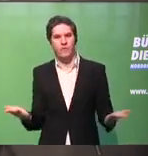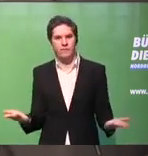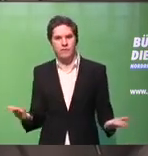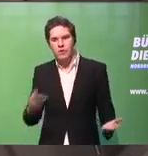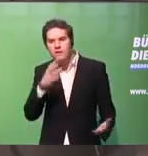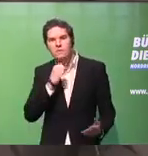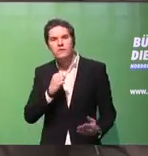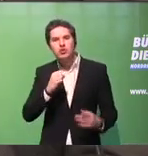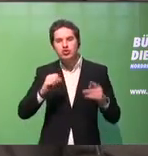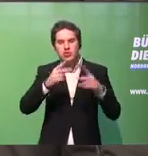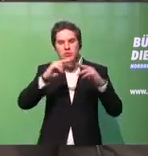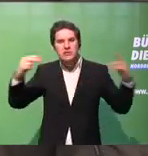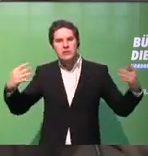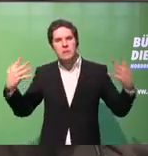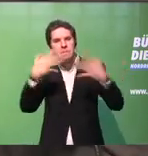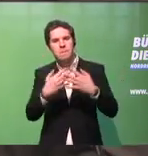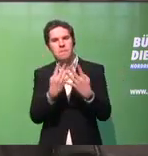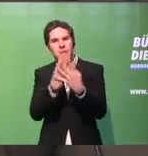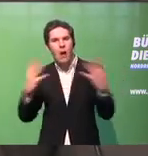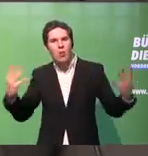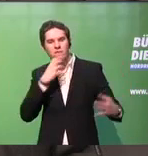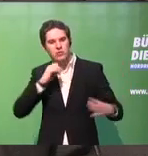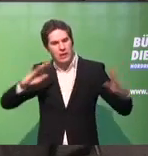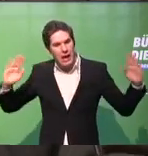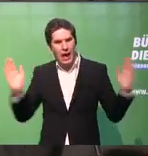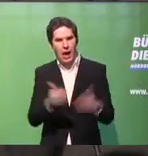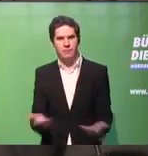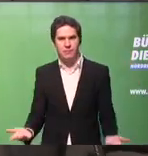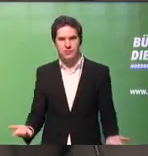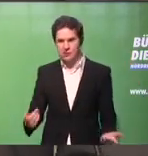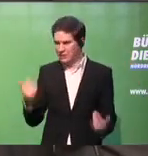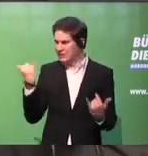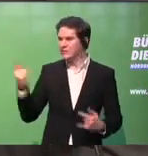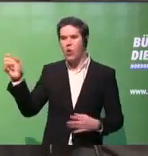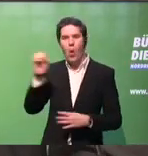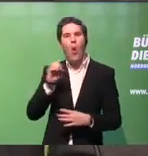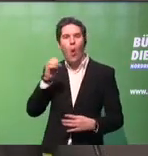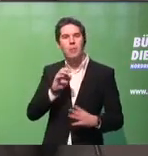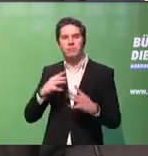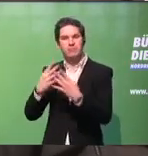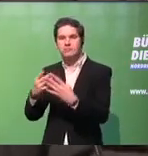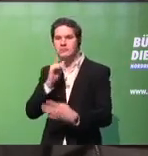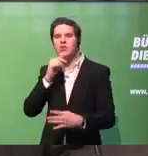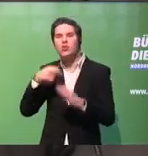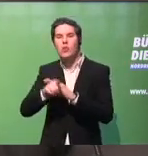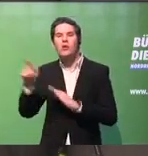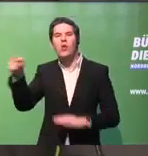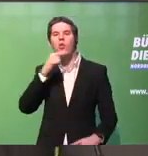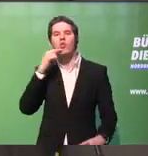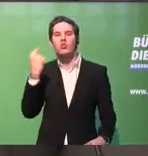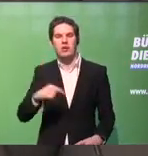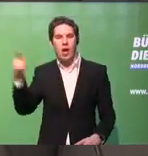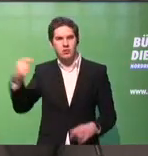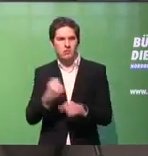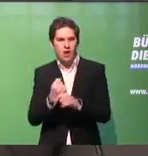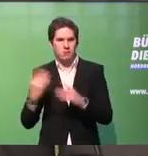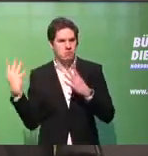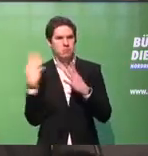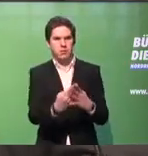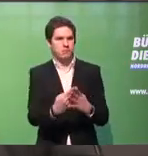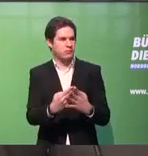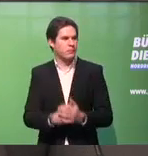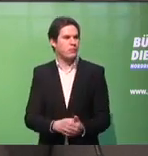Abbau von Stacheldraht, den in diesem Fall jetzt nicht die Europäische Union hochgezogen hat, aber den Russland sozusagen der Ukraine vor